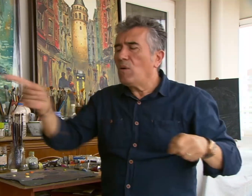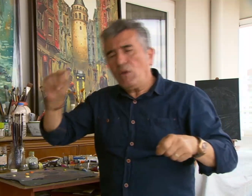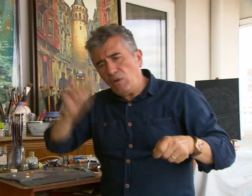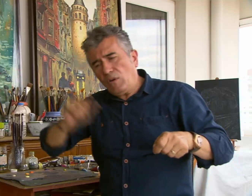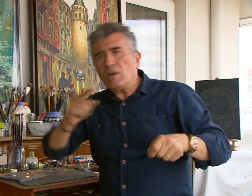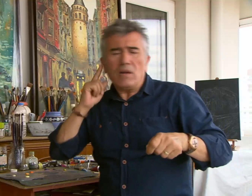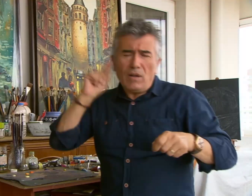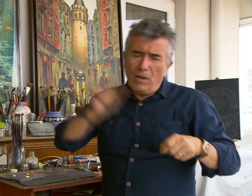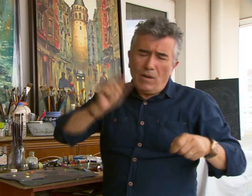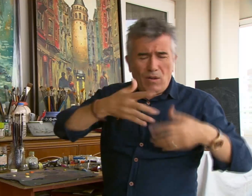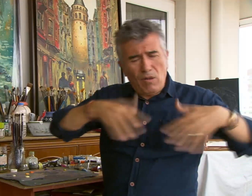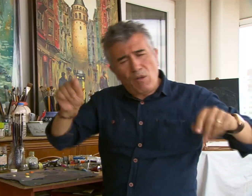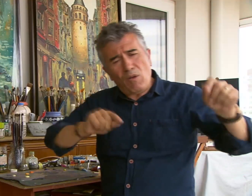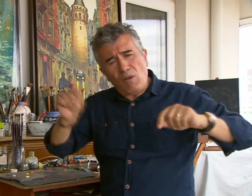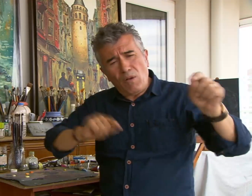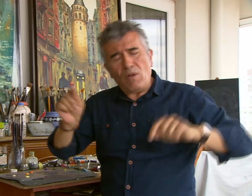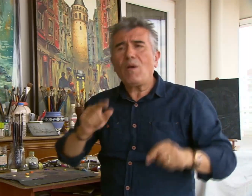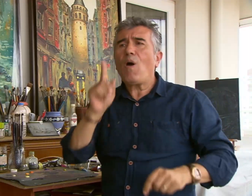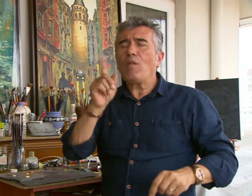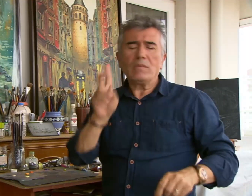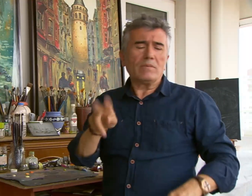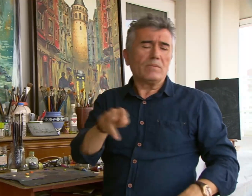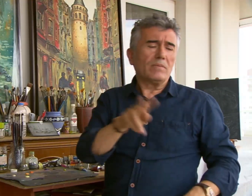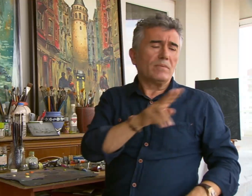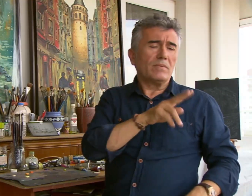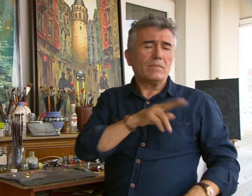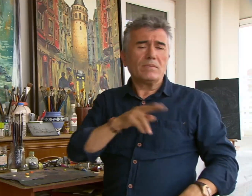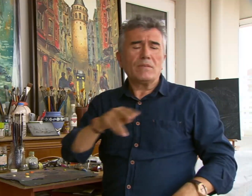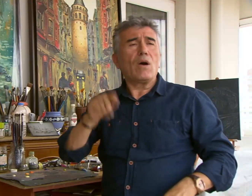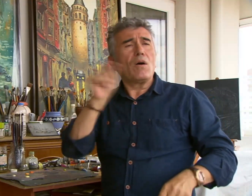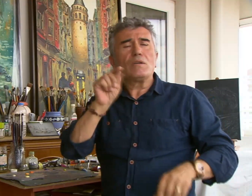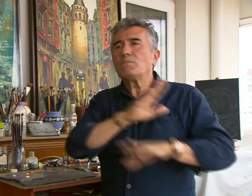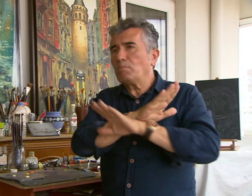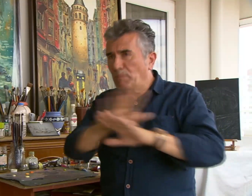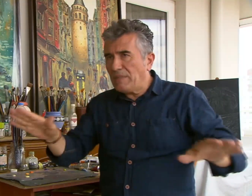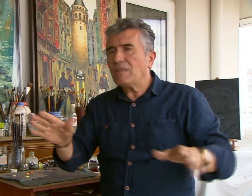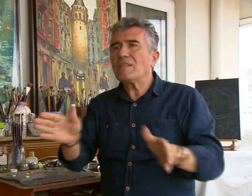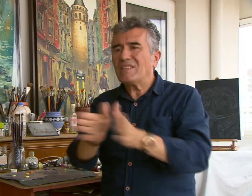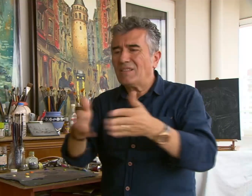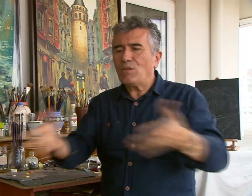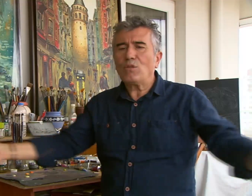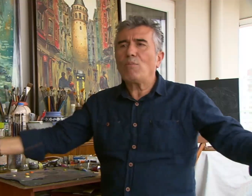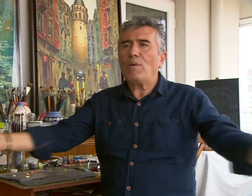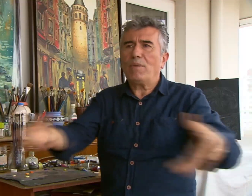yeşillik. Hepimiz doğaya karşı resim çizmeye başladık. Öğretmen hepimizi kontrol etti